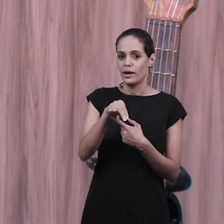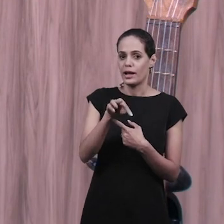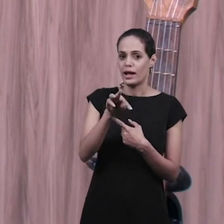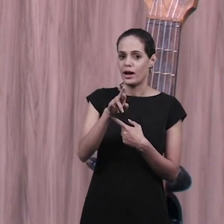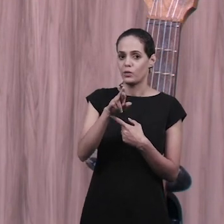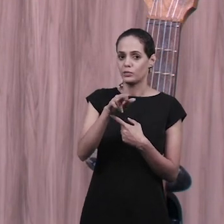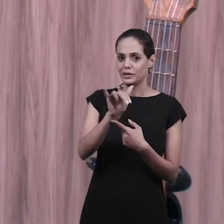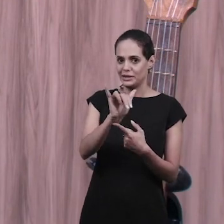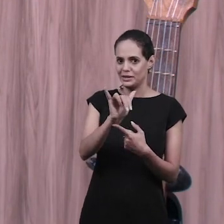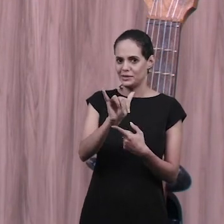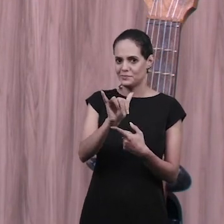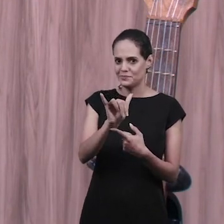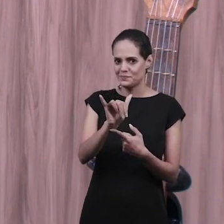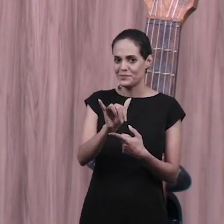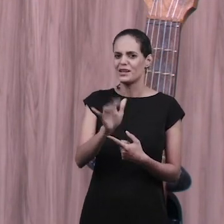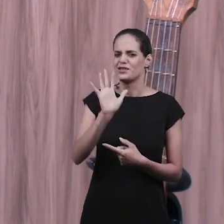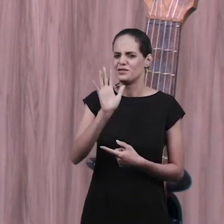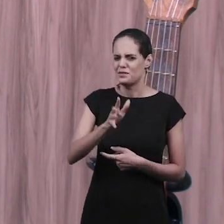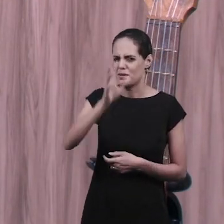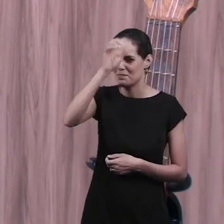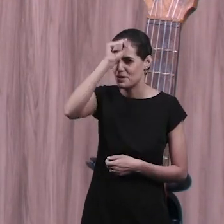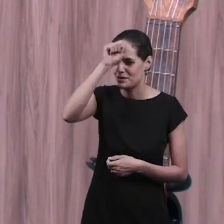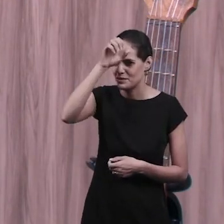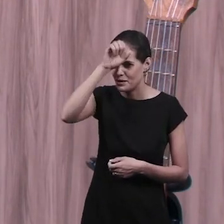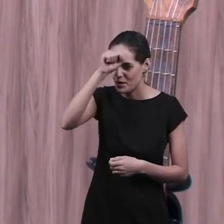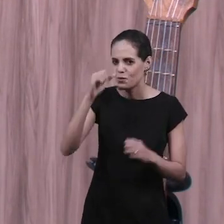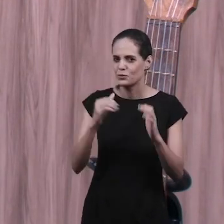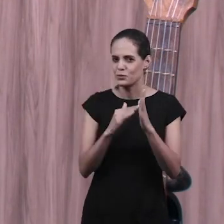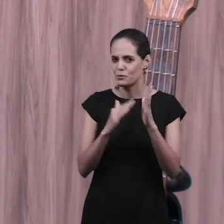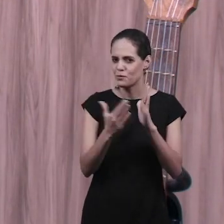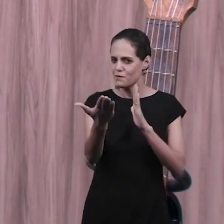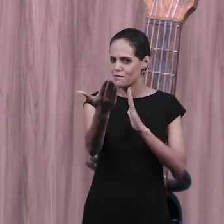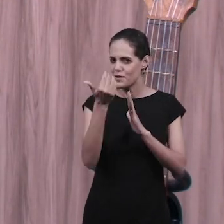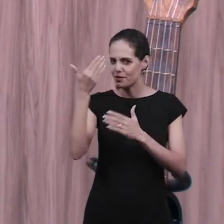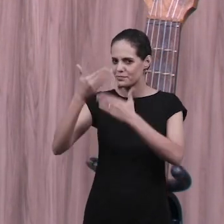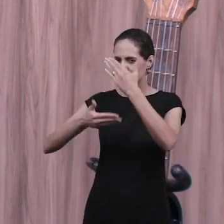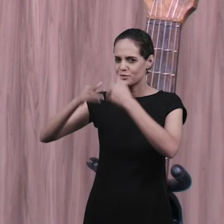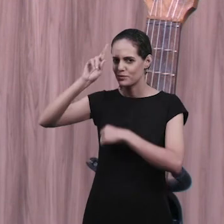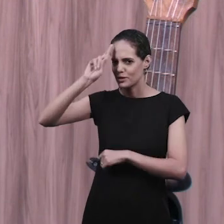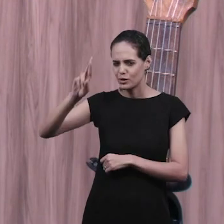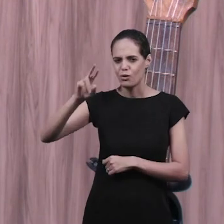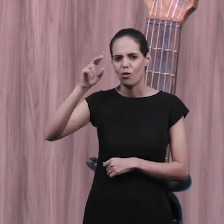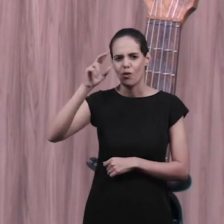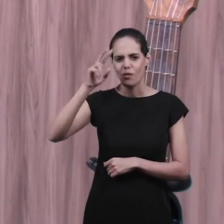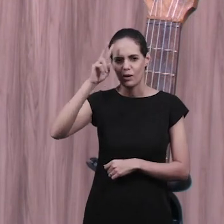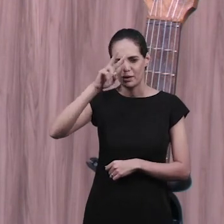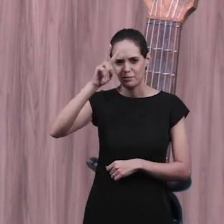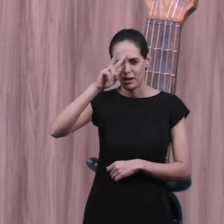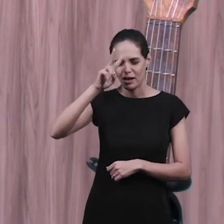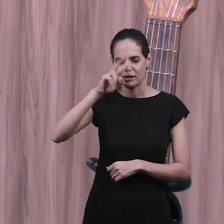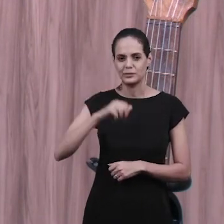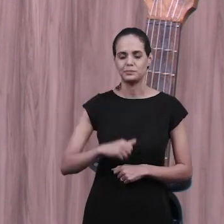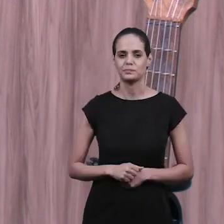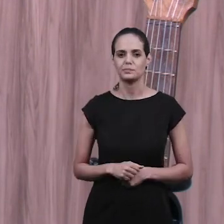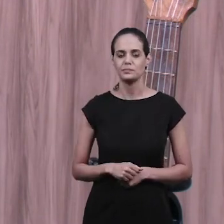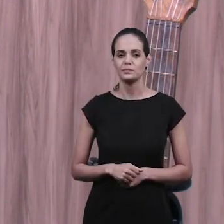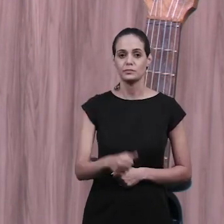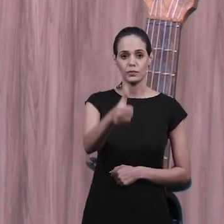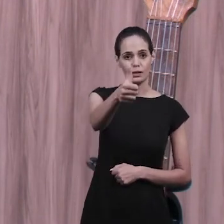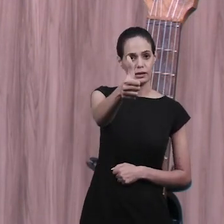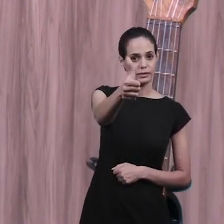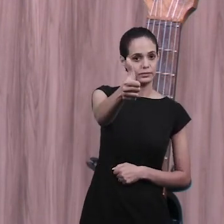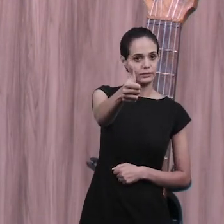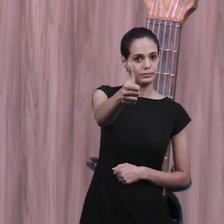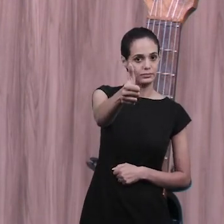rythme dans la louange vient vers le milieu. Nous allons nous rappeler comment on frappe